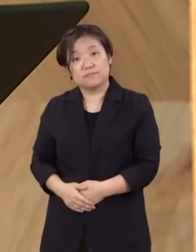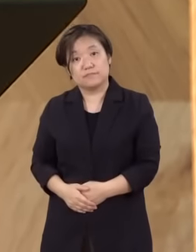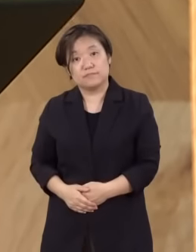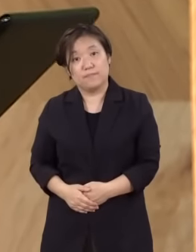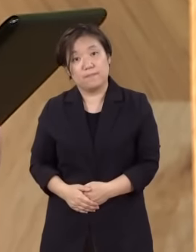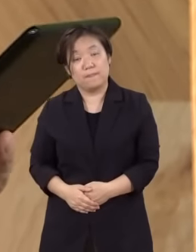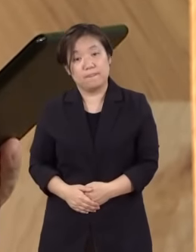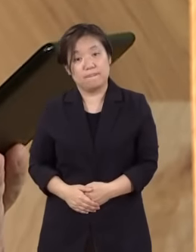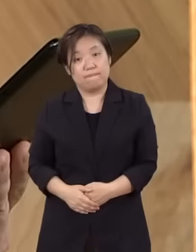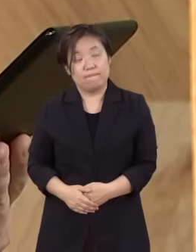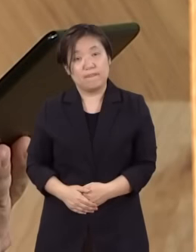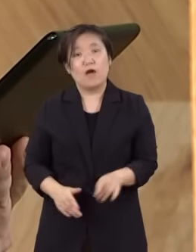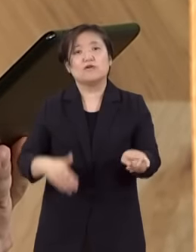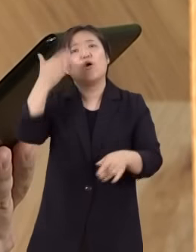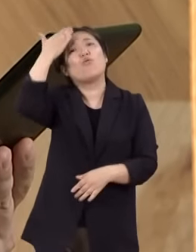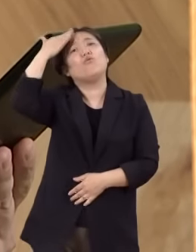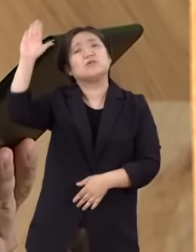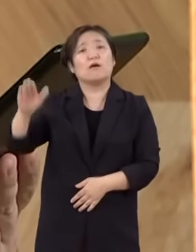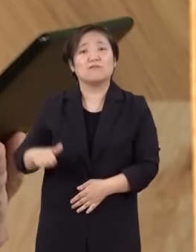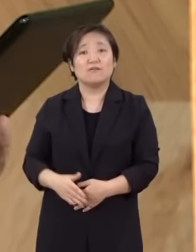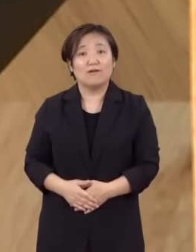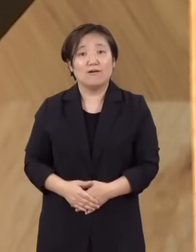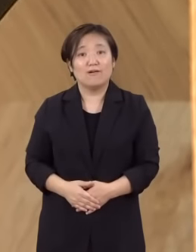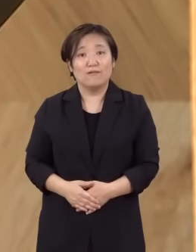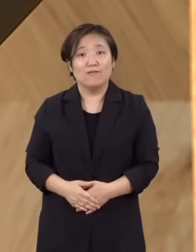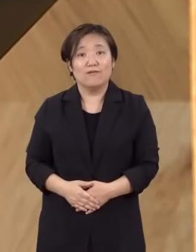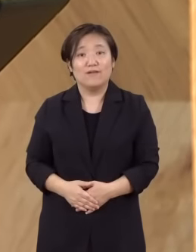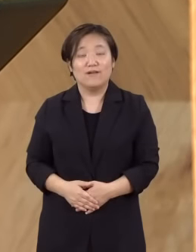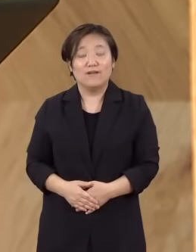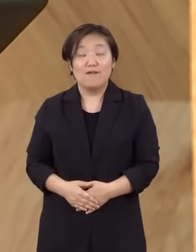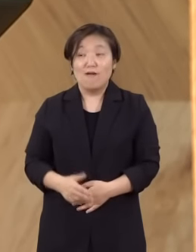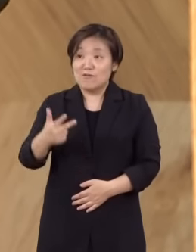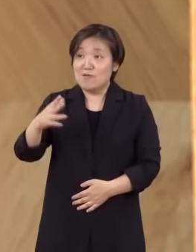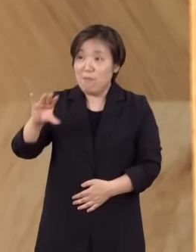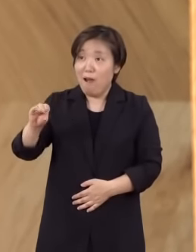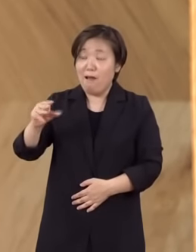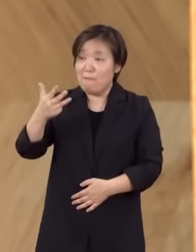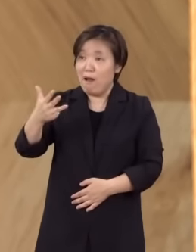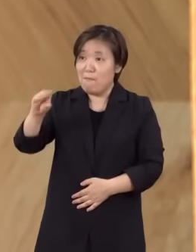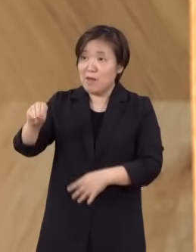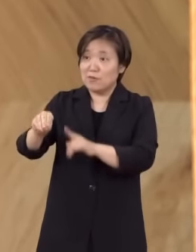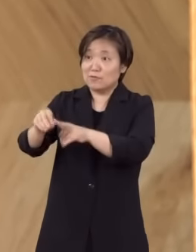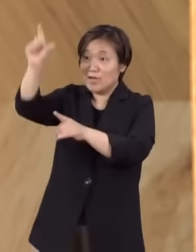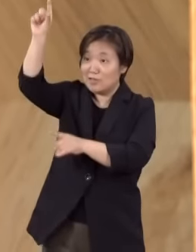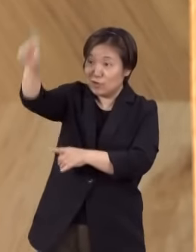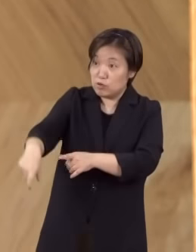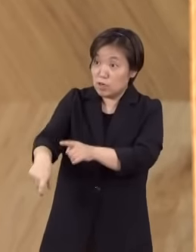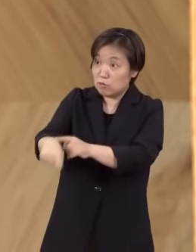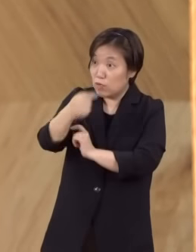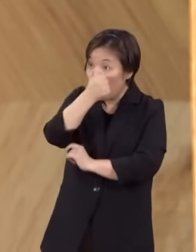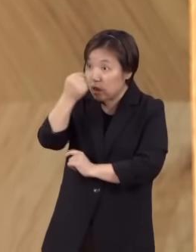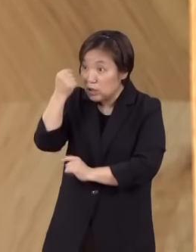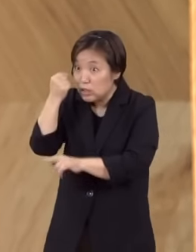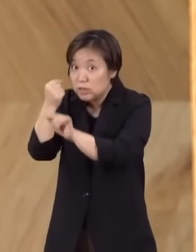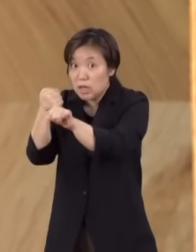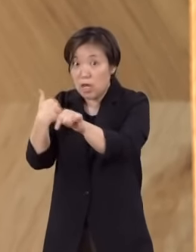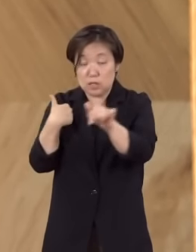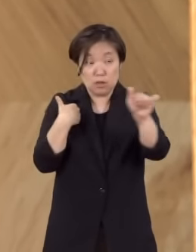확인하였습니다 정말 신기했습니다 와 그럼 7 8만 원 카드 결제하고 게임